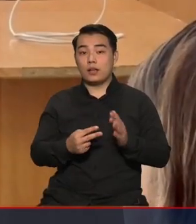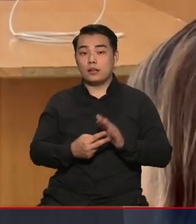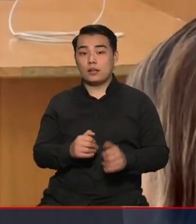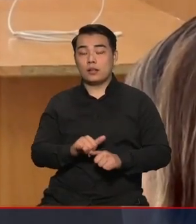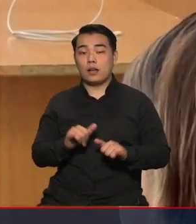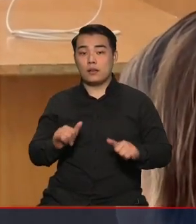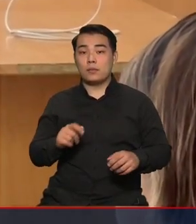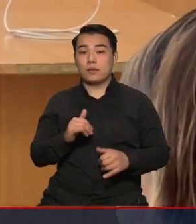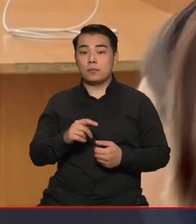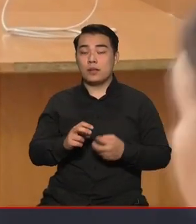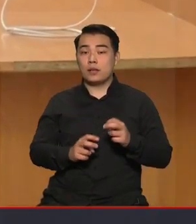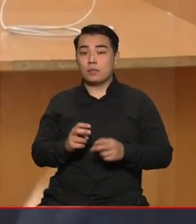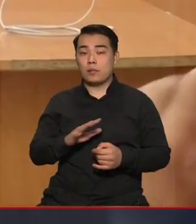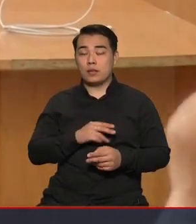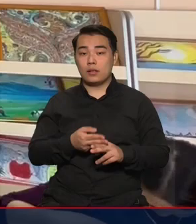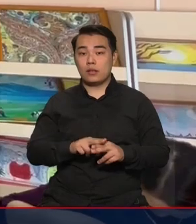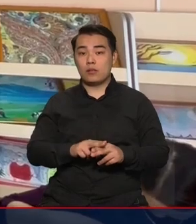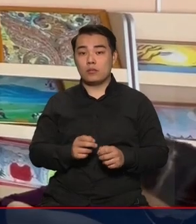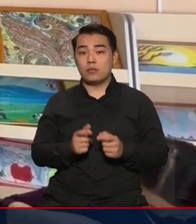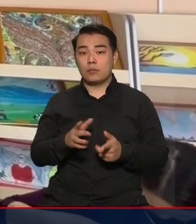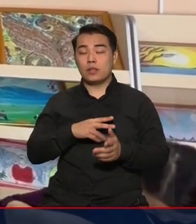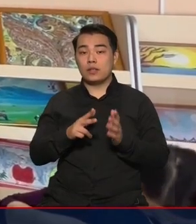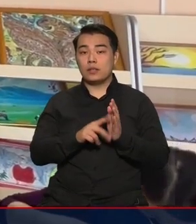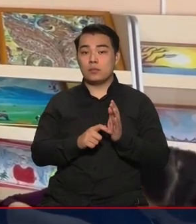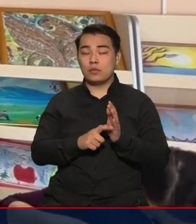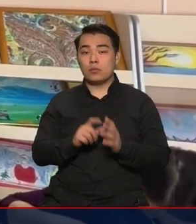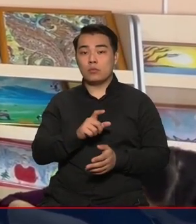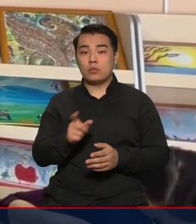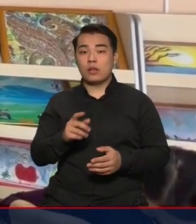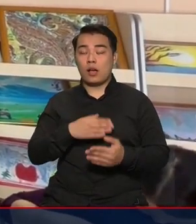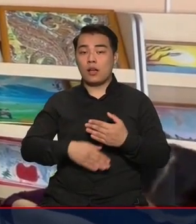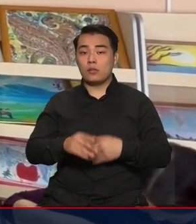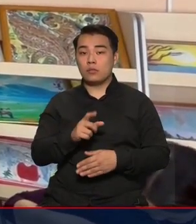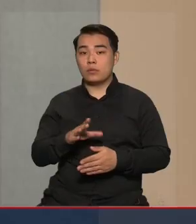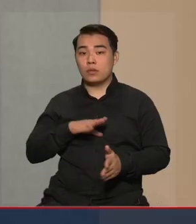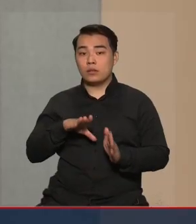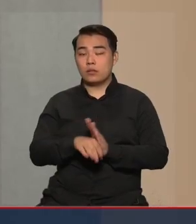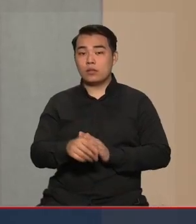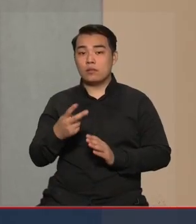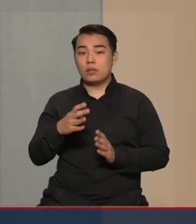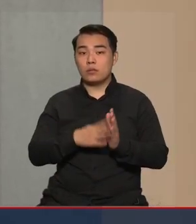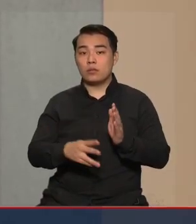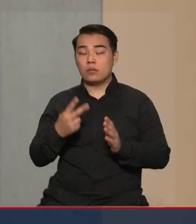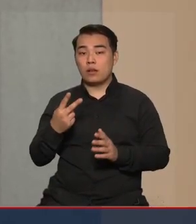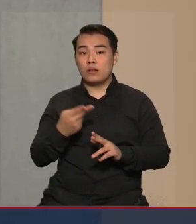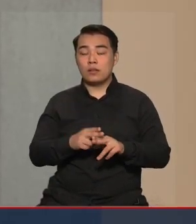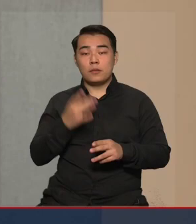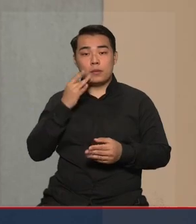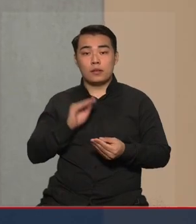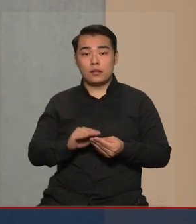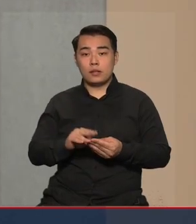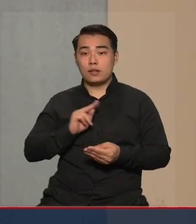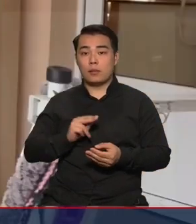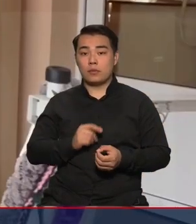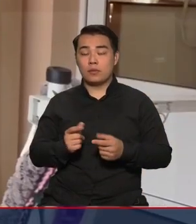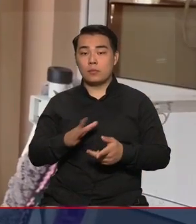развитию предпринимательства трудоустроено порядка 700 людей с ограниченными возможностями. Из них 292 человека на постоянные рабочие